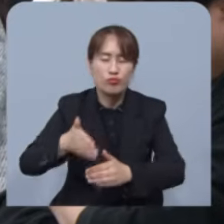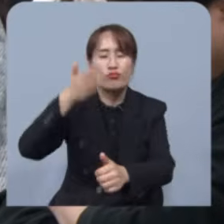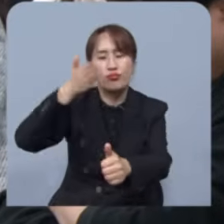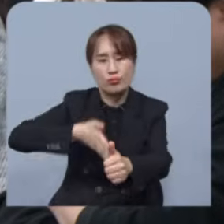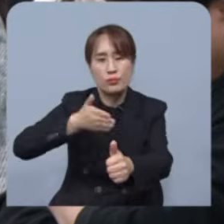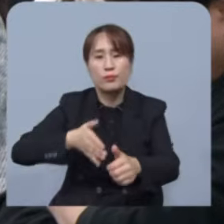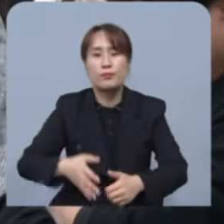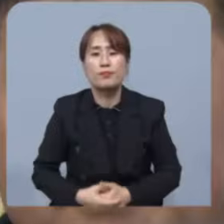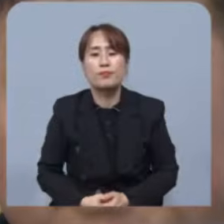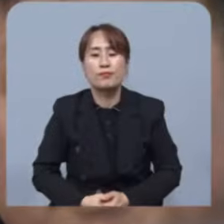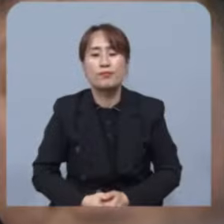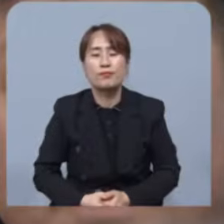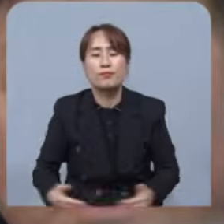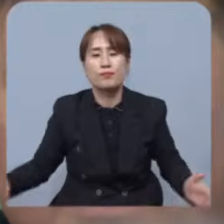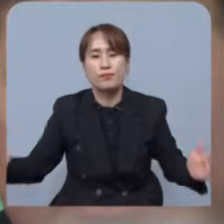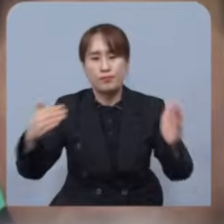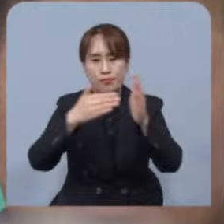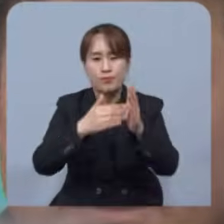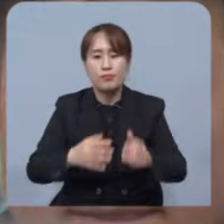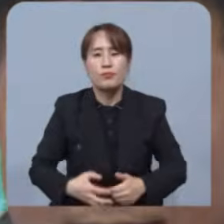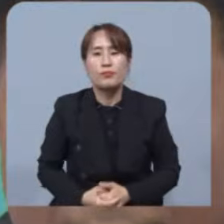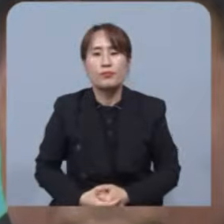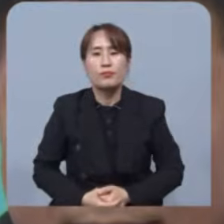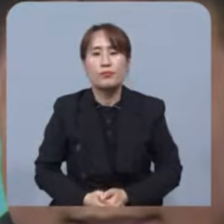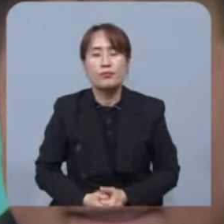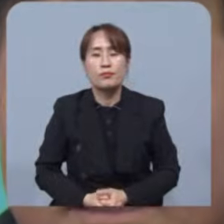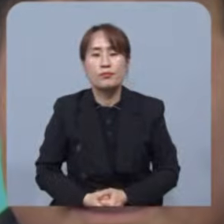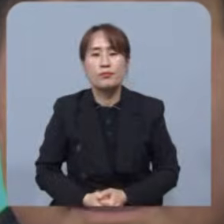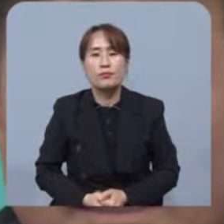주시기를 부탁드립니다. 이상입니다.